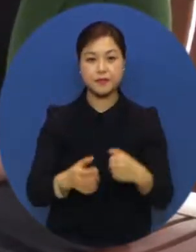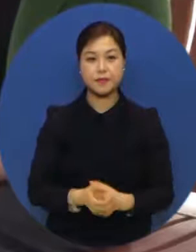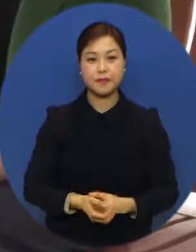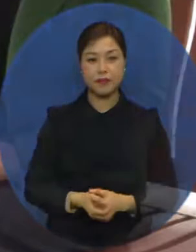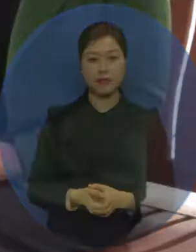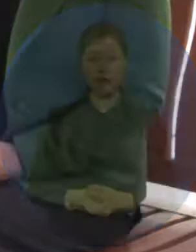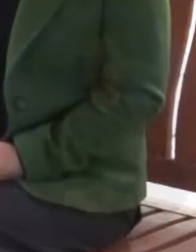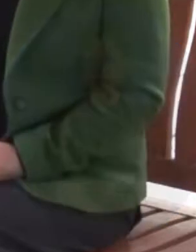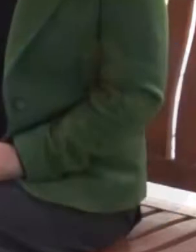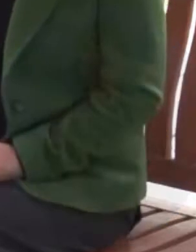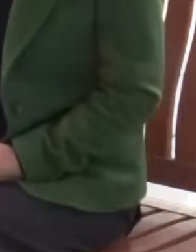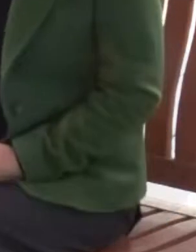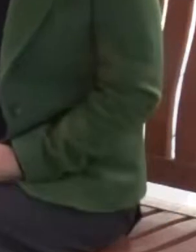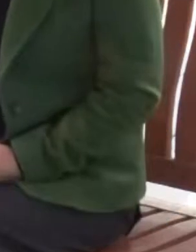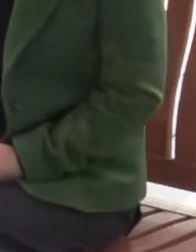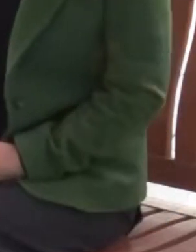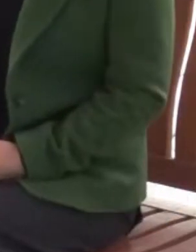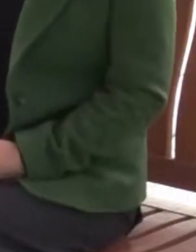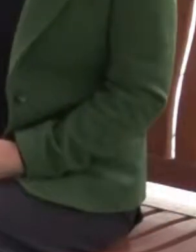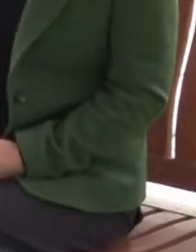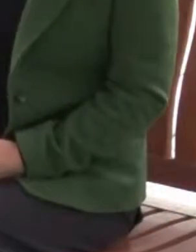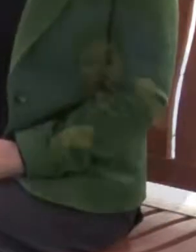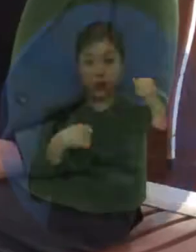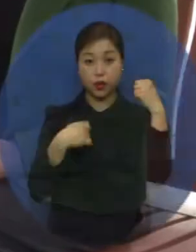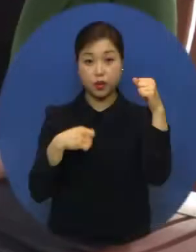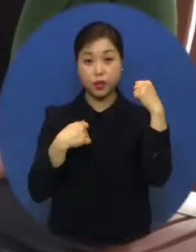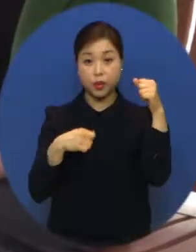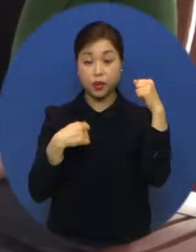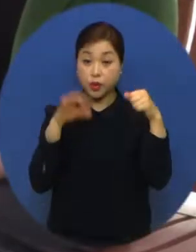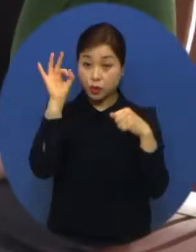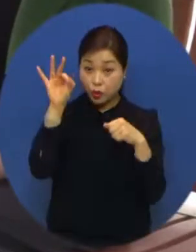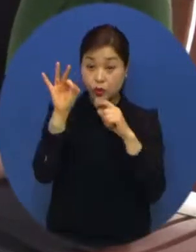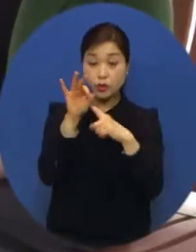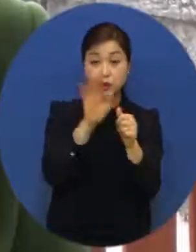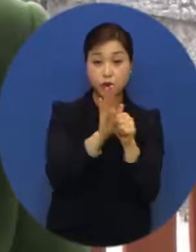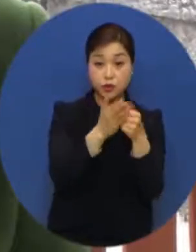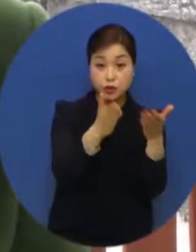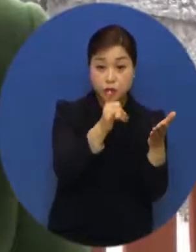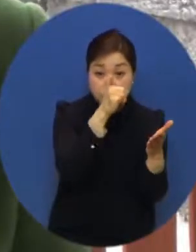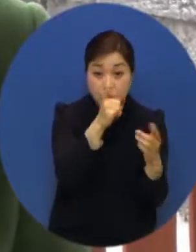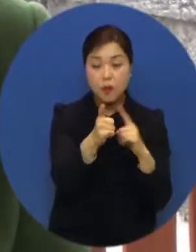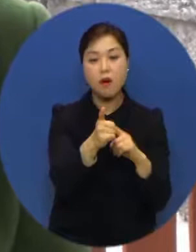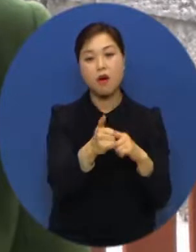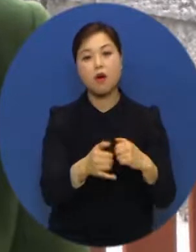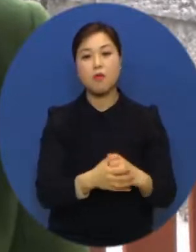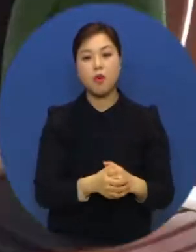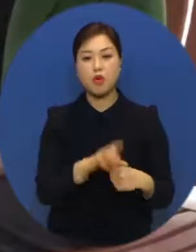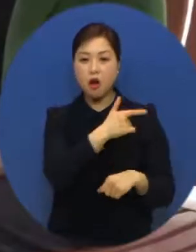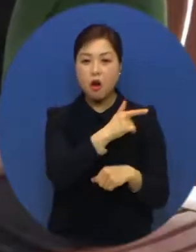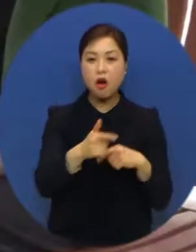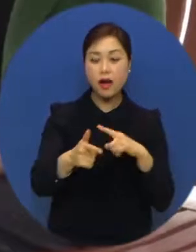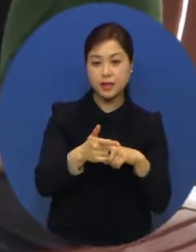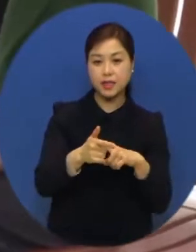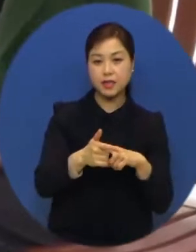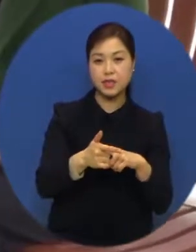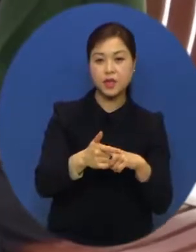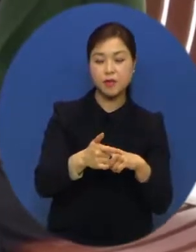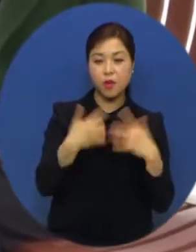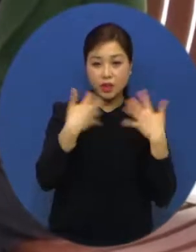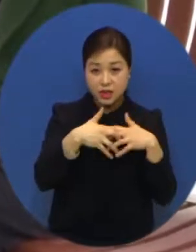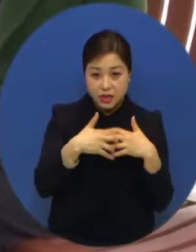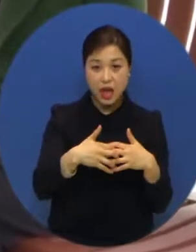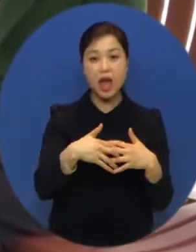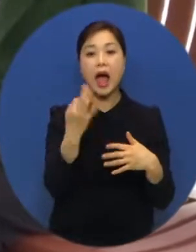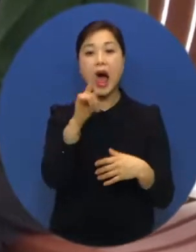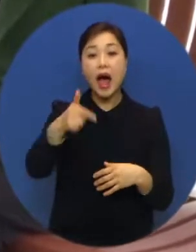공연료도 지원해 주면서 네, 네. 장비도 예. 지원해 주고요. 네. 네. 이렇게 청년을